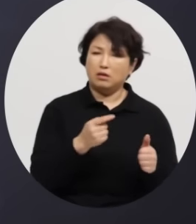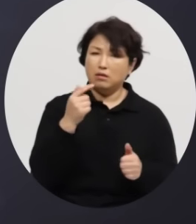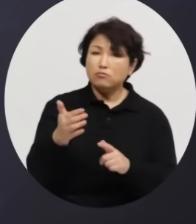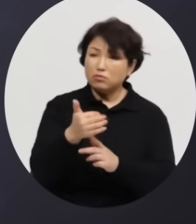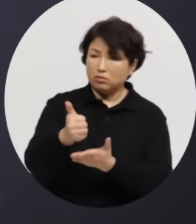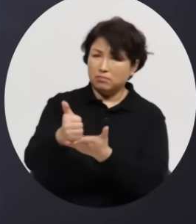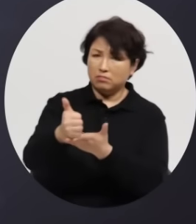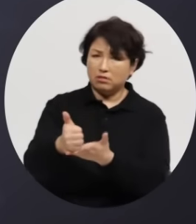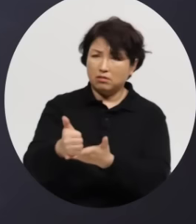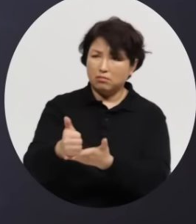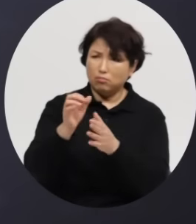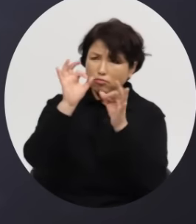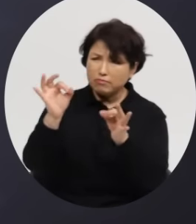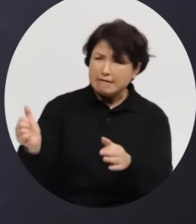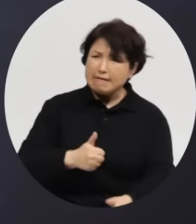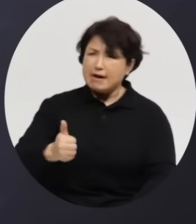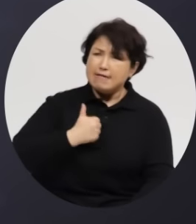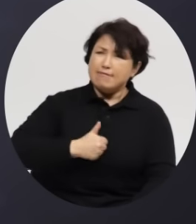이유도 없이.